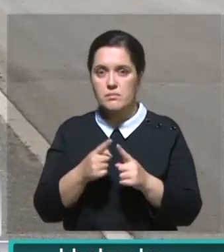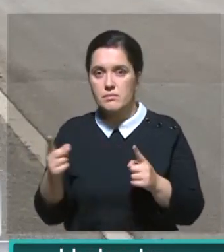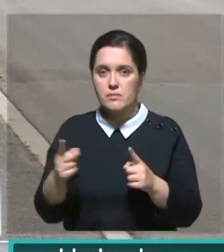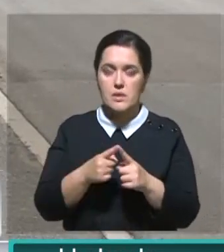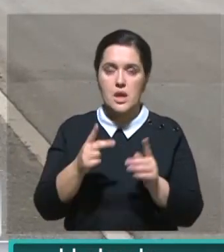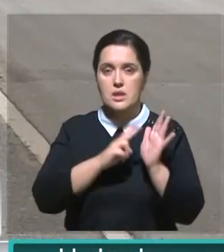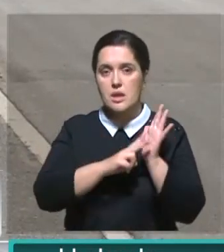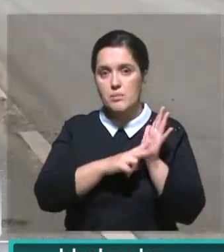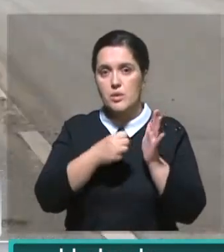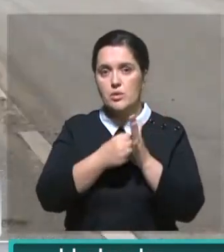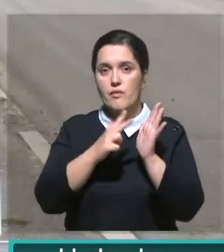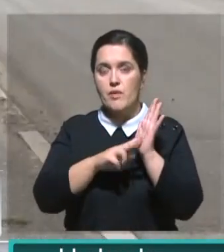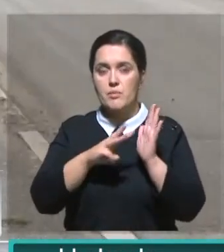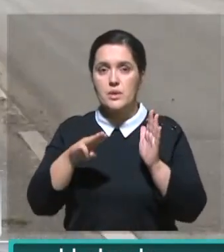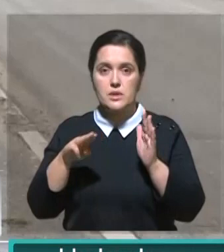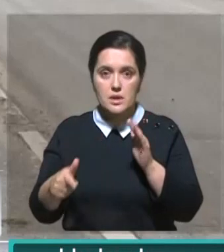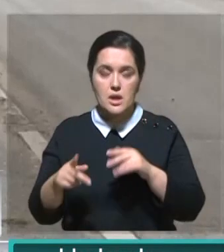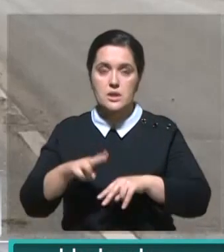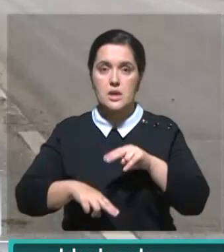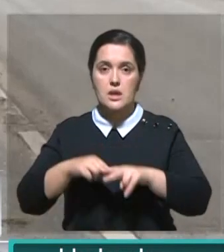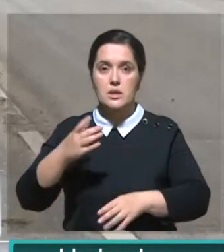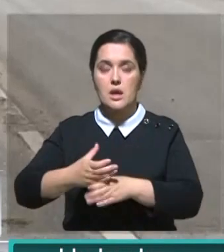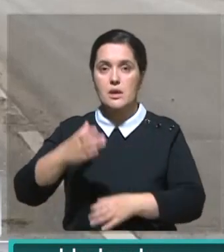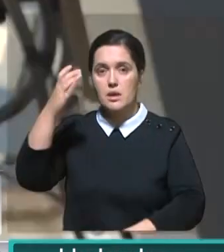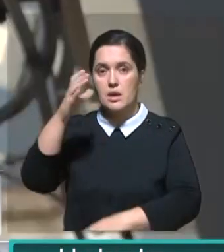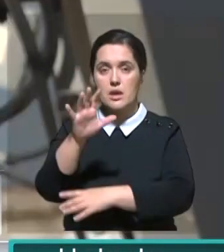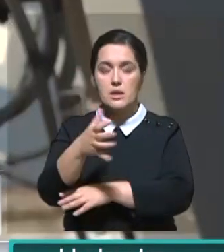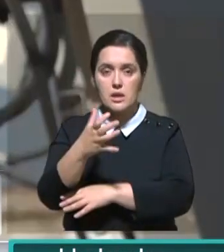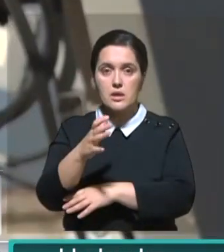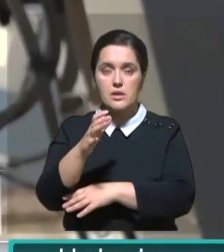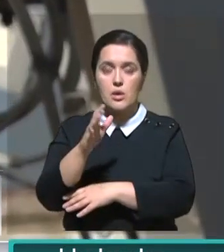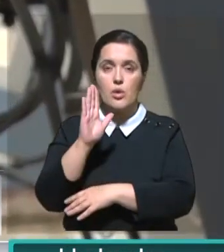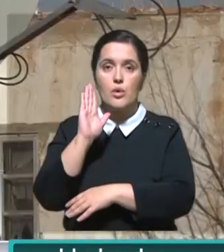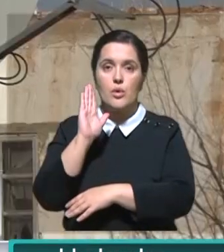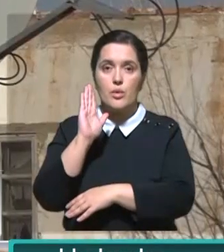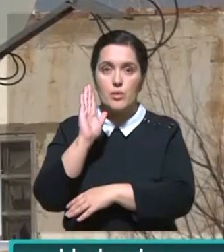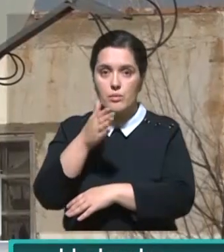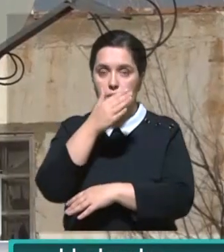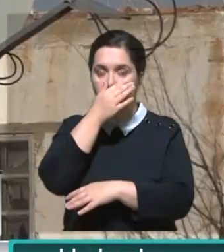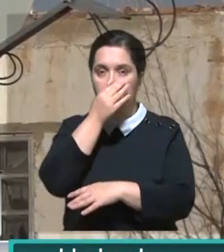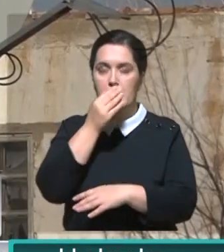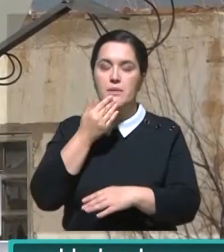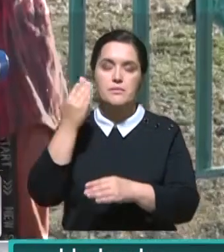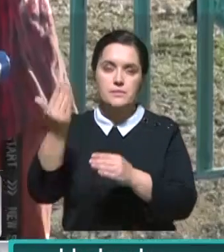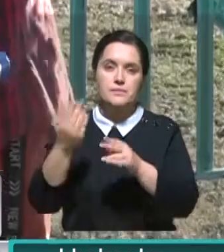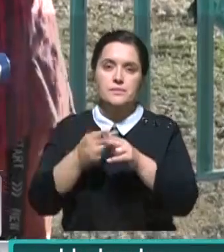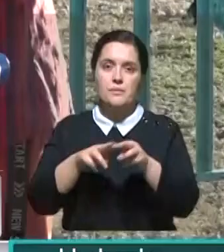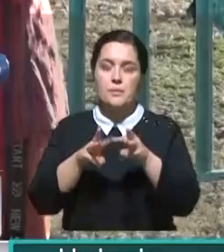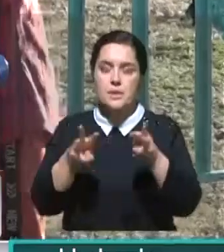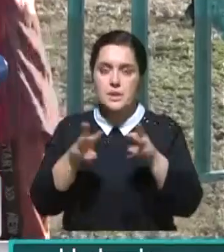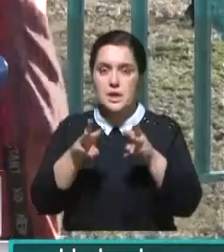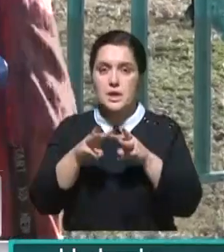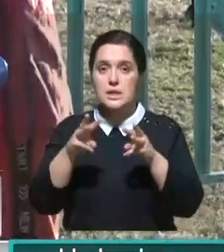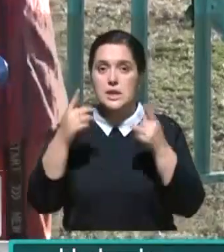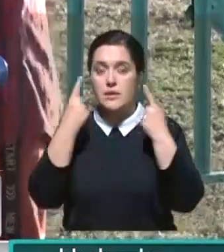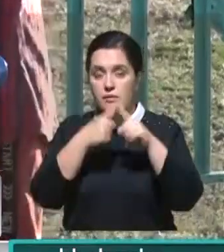от 70 до 80 миллионов тенге. На строительство антенно-мачтовых сооружений будем спрашивать у Министерства цифрового развития. А пока государство